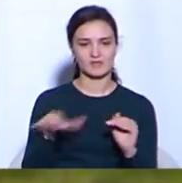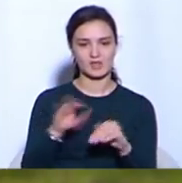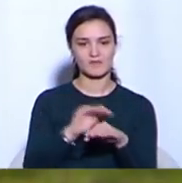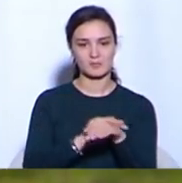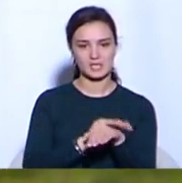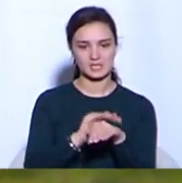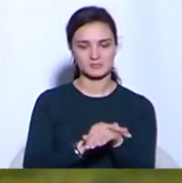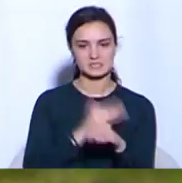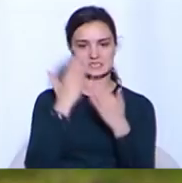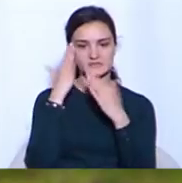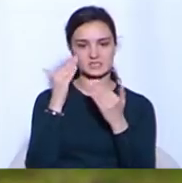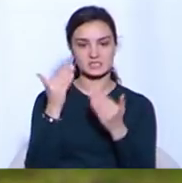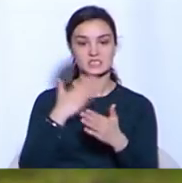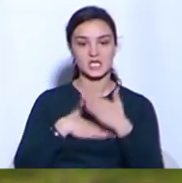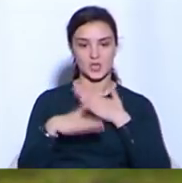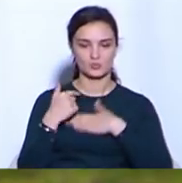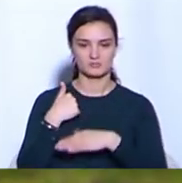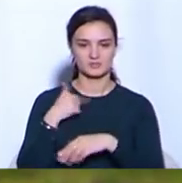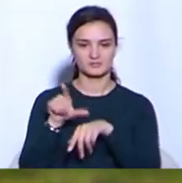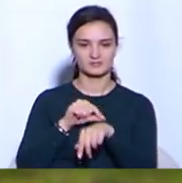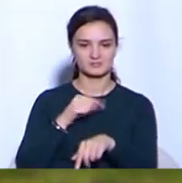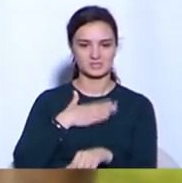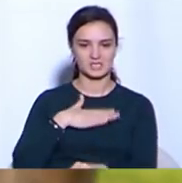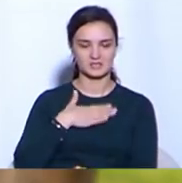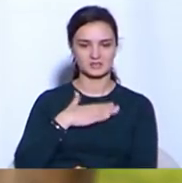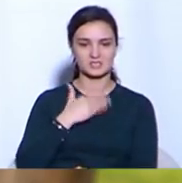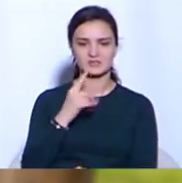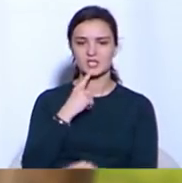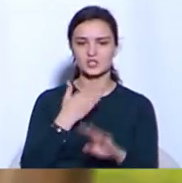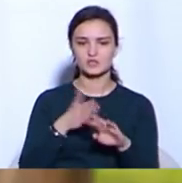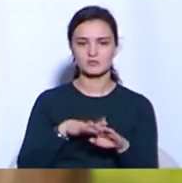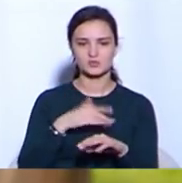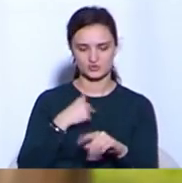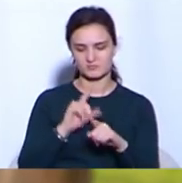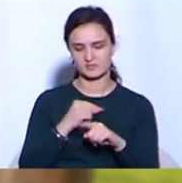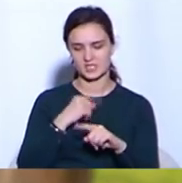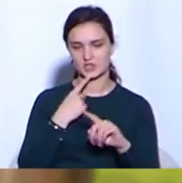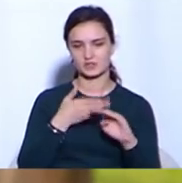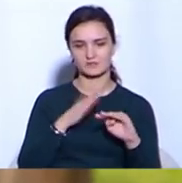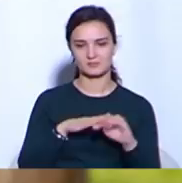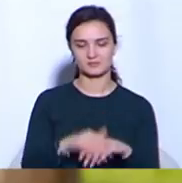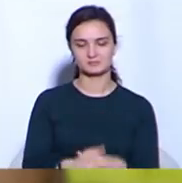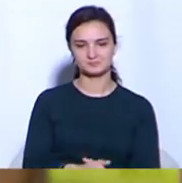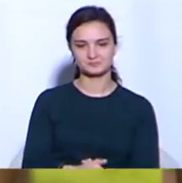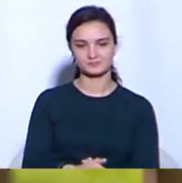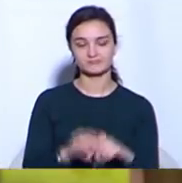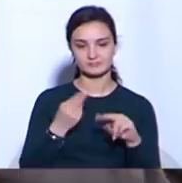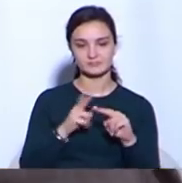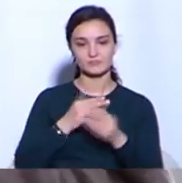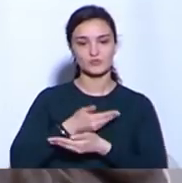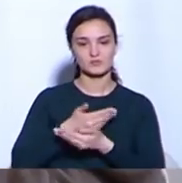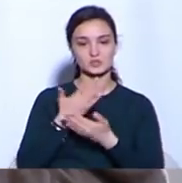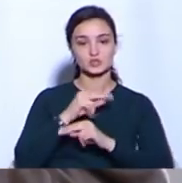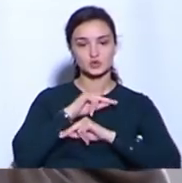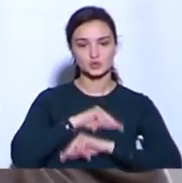მეფერები. სხვისი სიხარული მიხარია. სხვისი გაჭირვება ჩემსაც გაჭირვება. ესაა ცხოვრება.